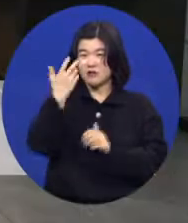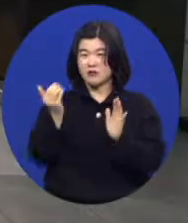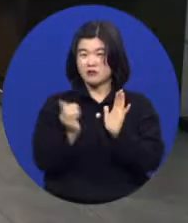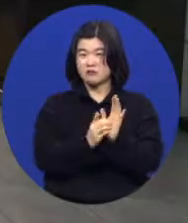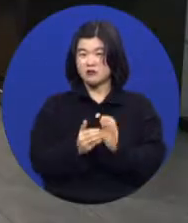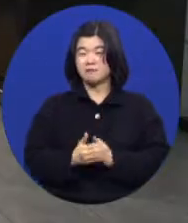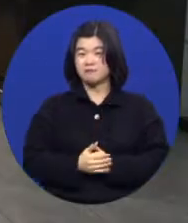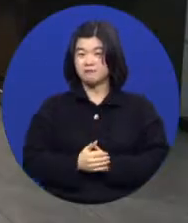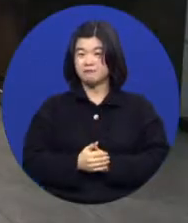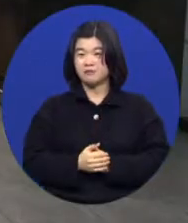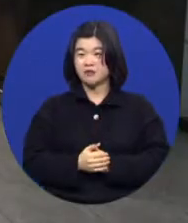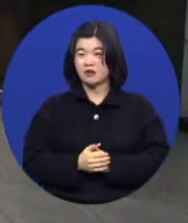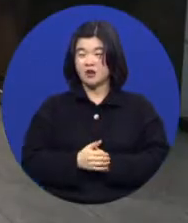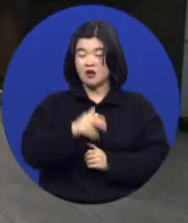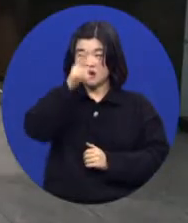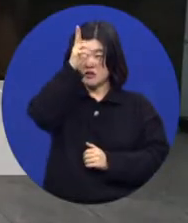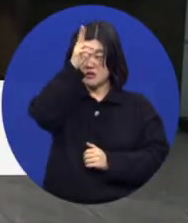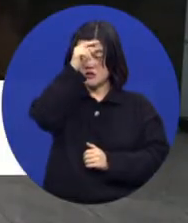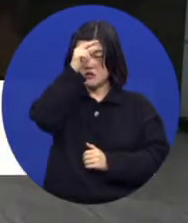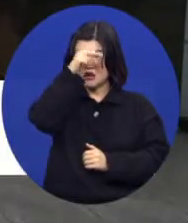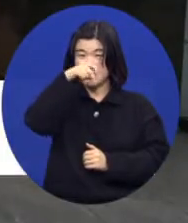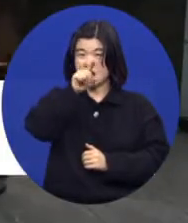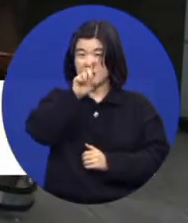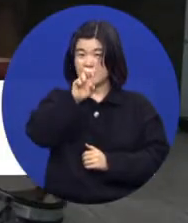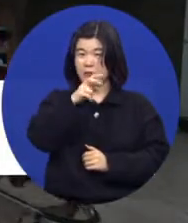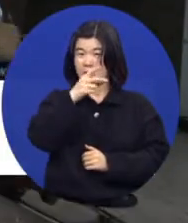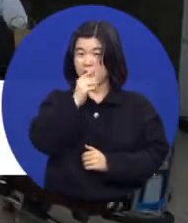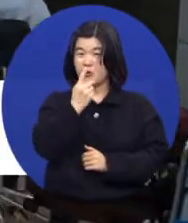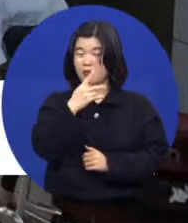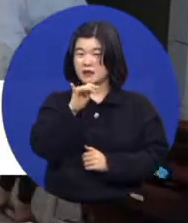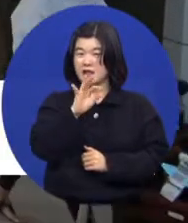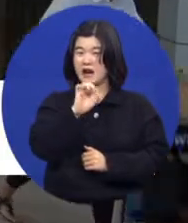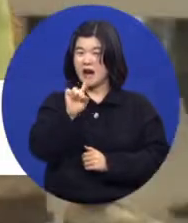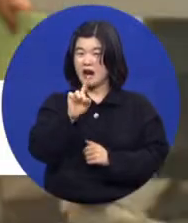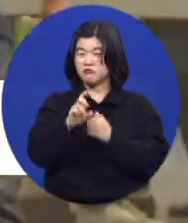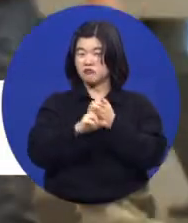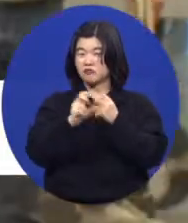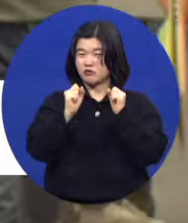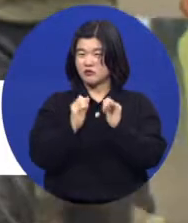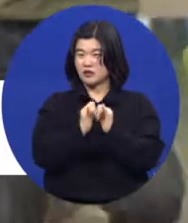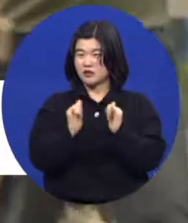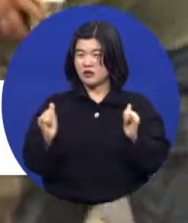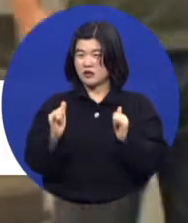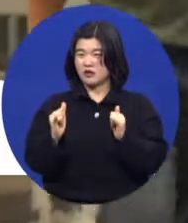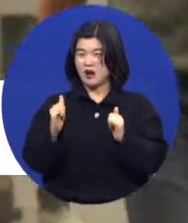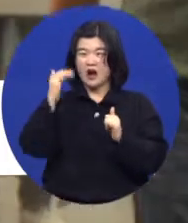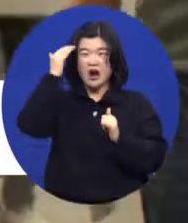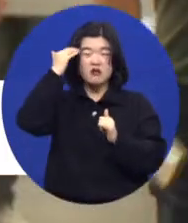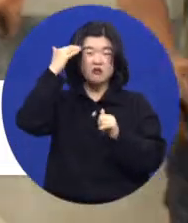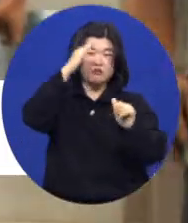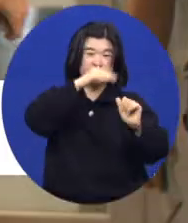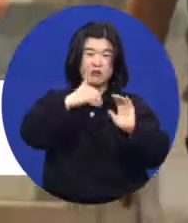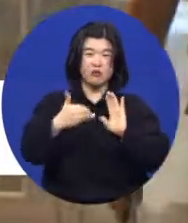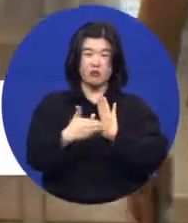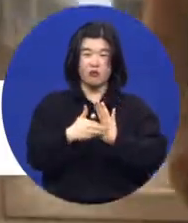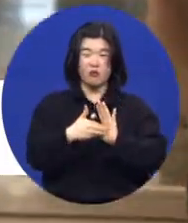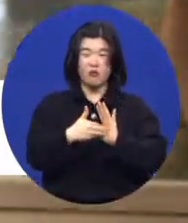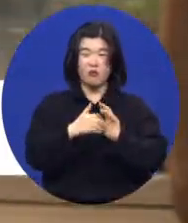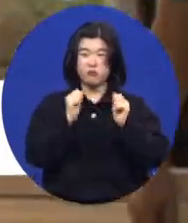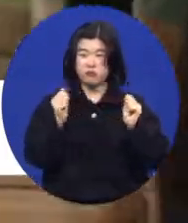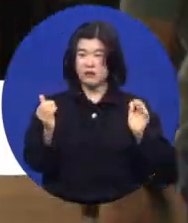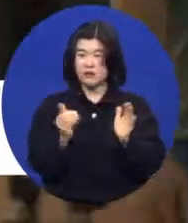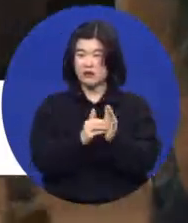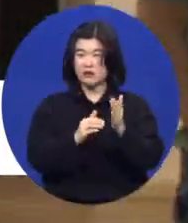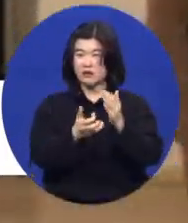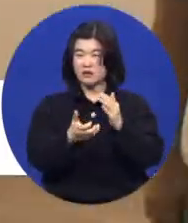착수했습니다. 경찰은 캄보디아에서 불법 체류 혐의로 붙잡혀 있던 김 씨를 국내로 송환했고 공소시효가